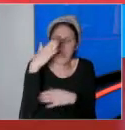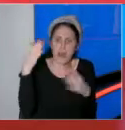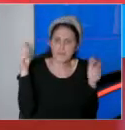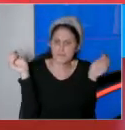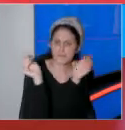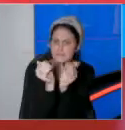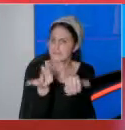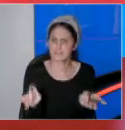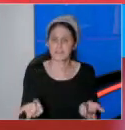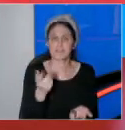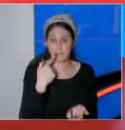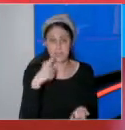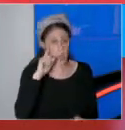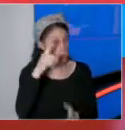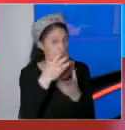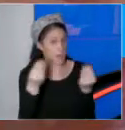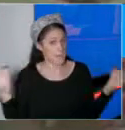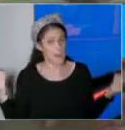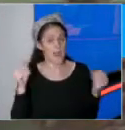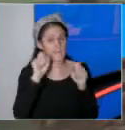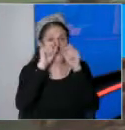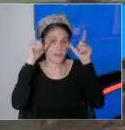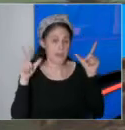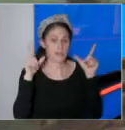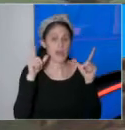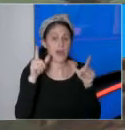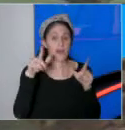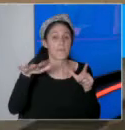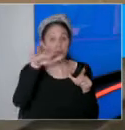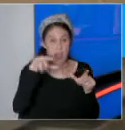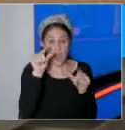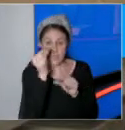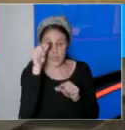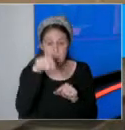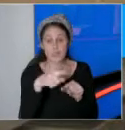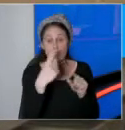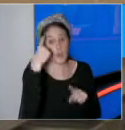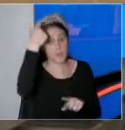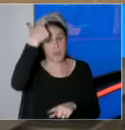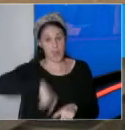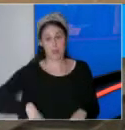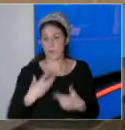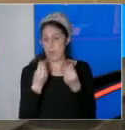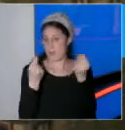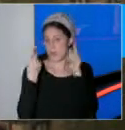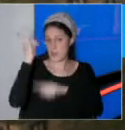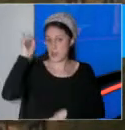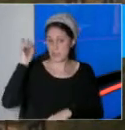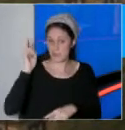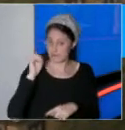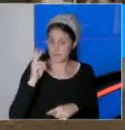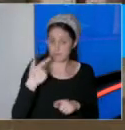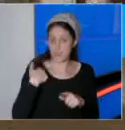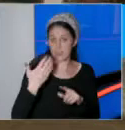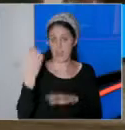דווקא אנחנו יודעים הרבה מאוד, אבל עם הרבה הפתעה, בממלכה הקטנה הזאת יודעים עלינו הרבה יותר ממה שאנחנו ידענו עליהם. מה אתה אומר? מה שאתה שומע, אני הייתי